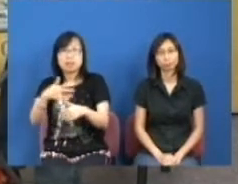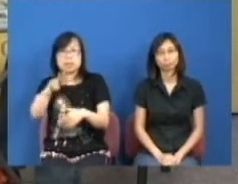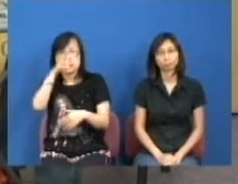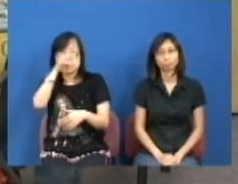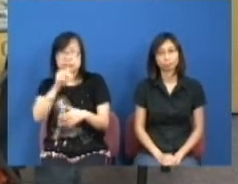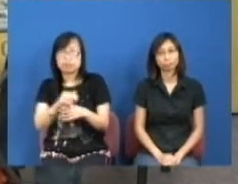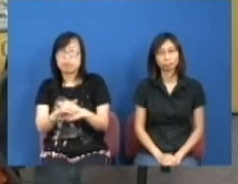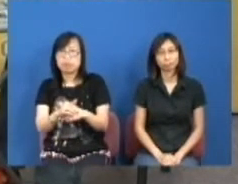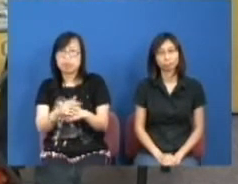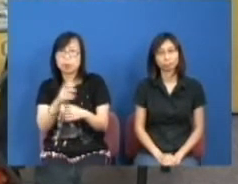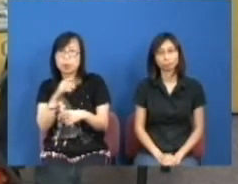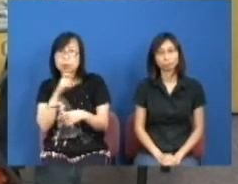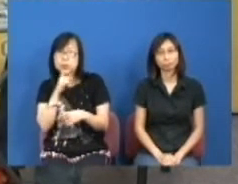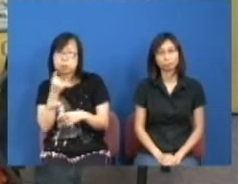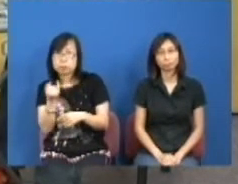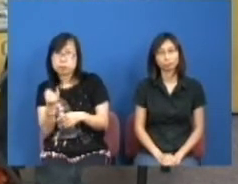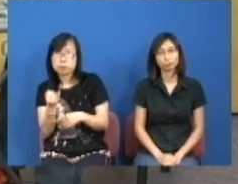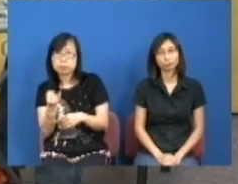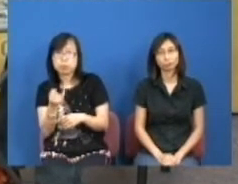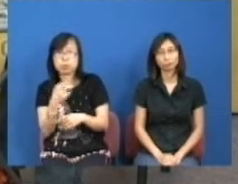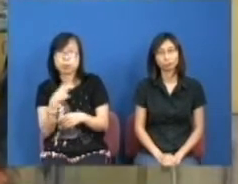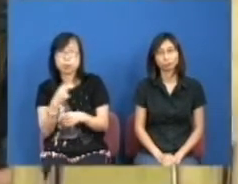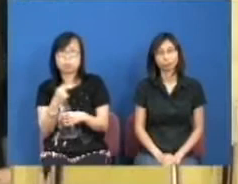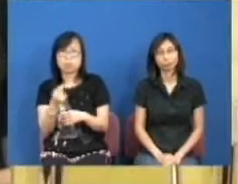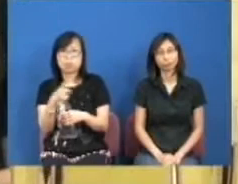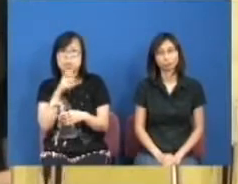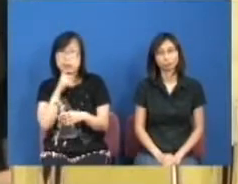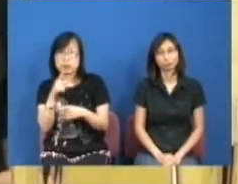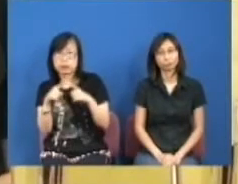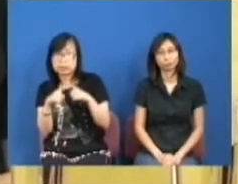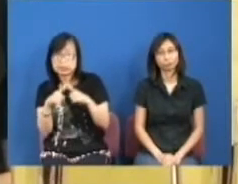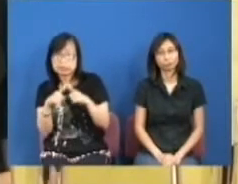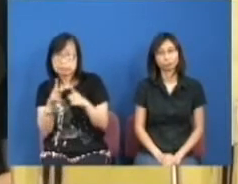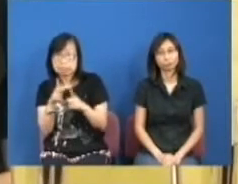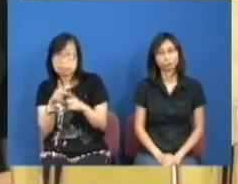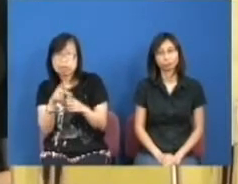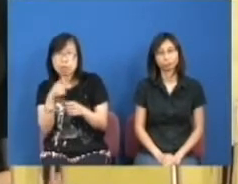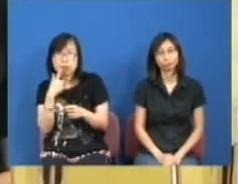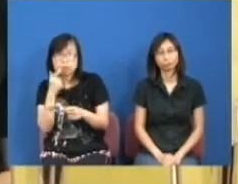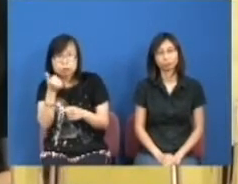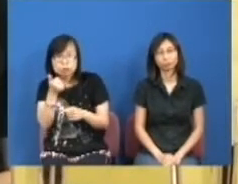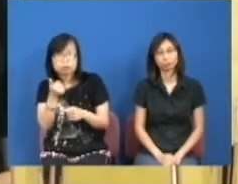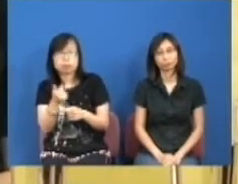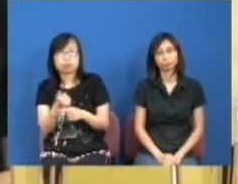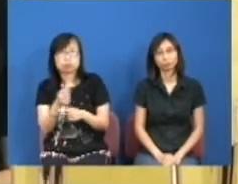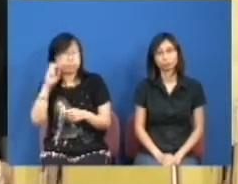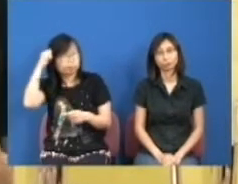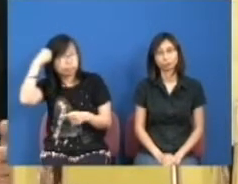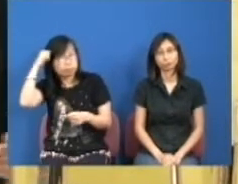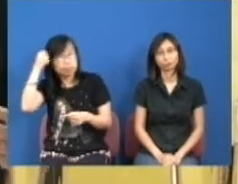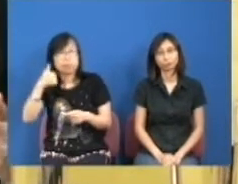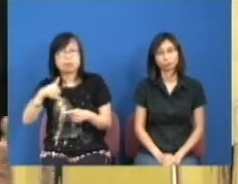影響，但係會唔會當中亦都有有一啲人是因為利益的問題或者利益的考慮而